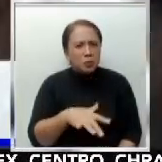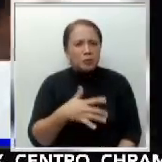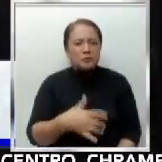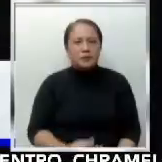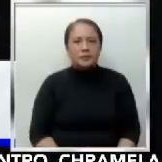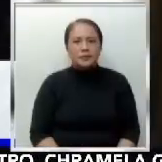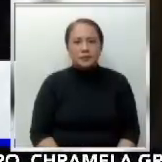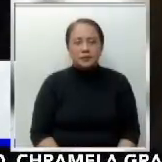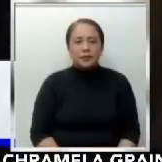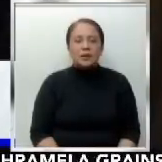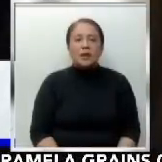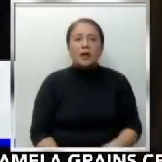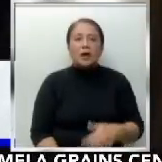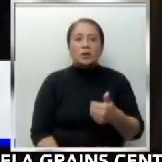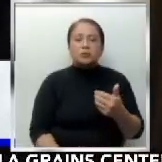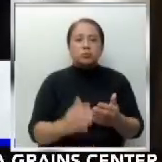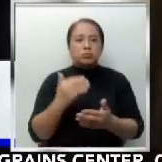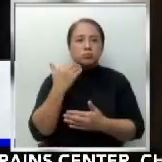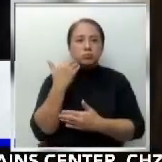At ang pagkamatay ni Sisa.